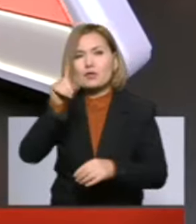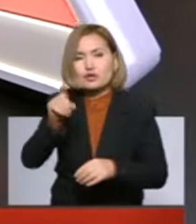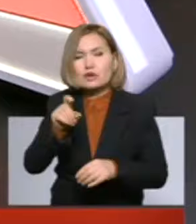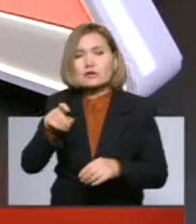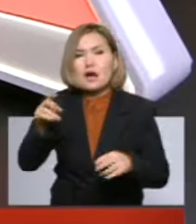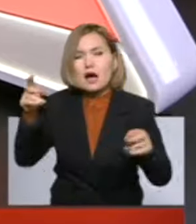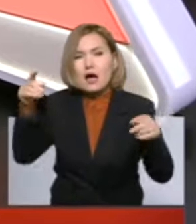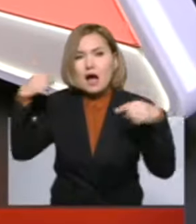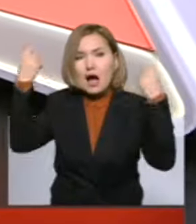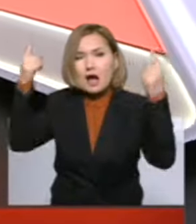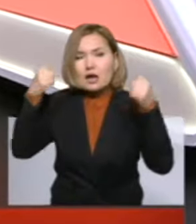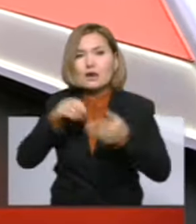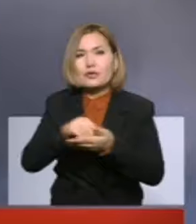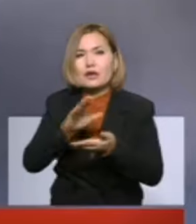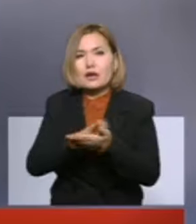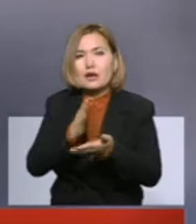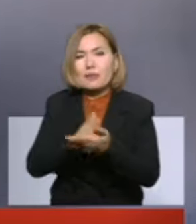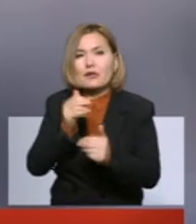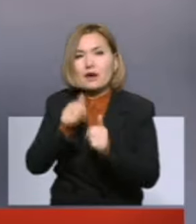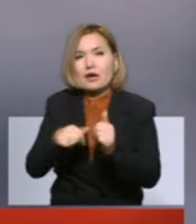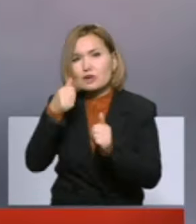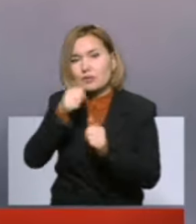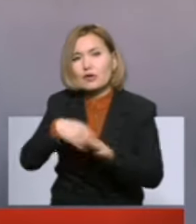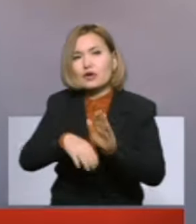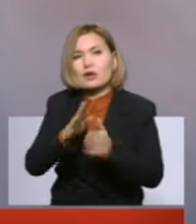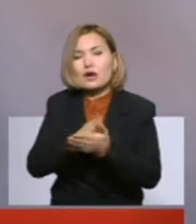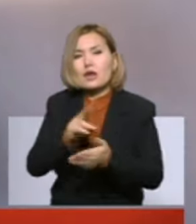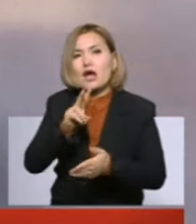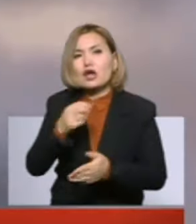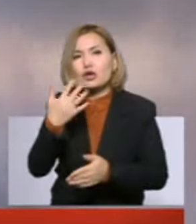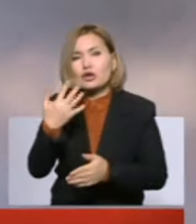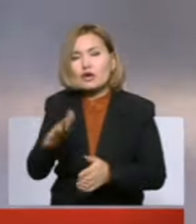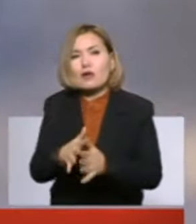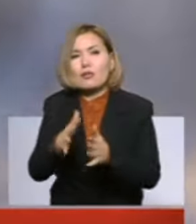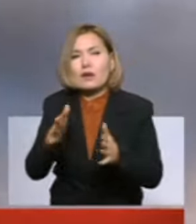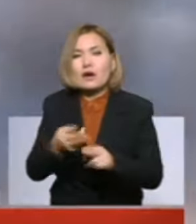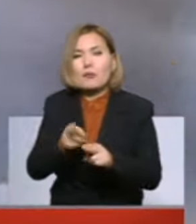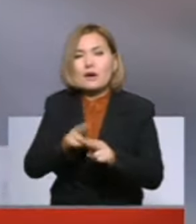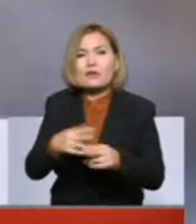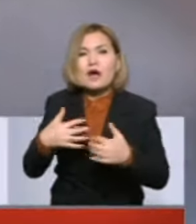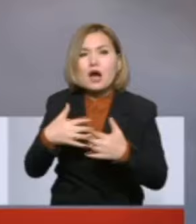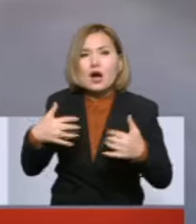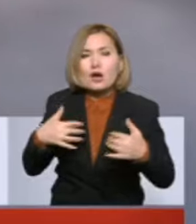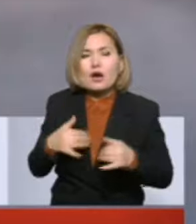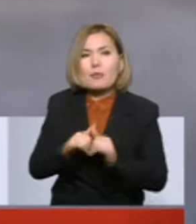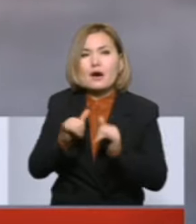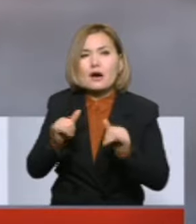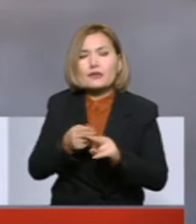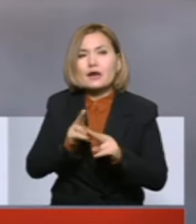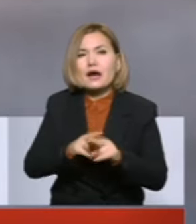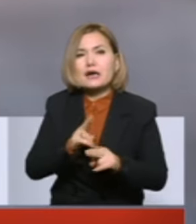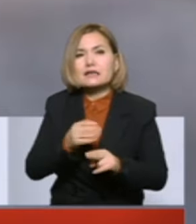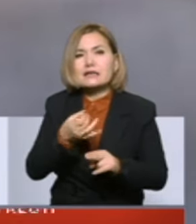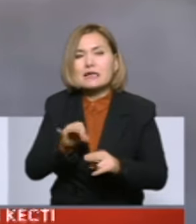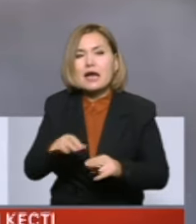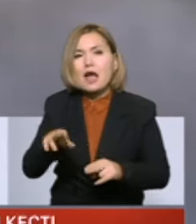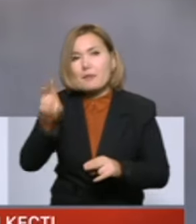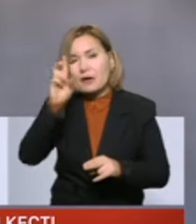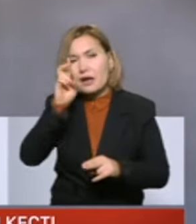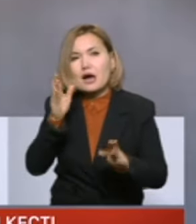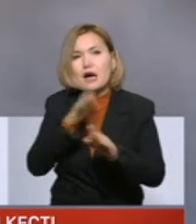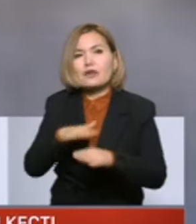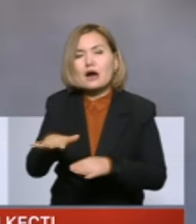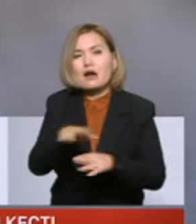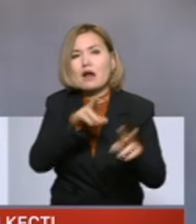тіркелді. Қарақұйрықтар саны да жылдан жылға артып 250-ден асқан. Аңдардың көбеюіне Қызылсай мемлекеттік өңірлік табиғи